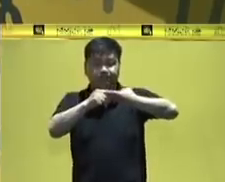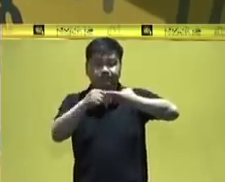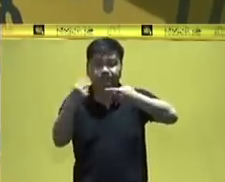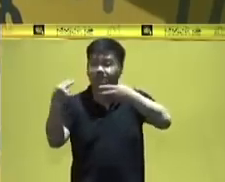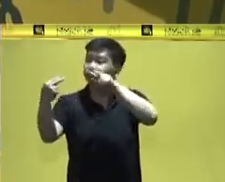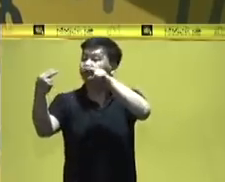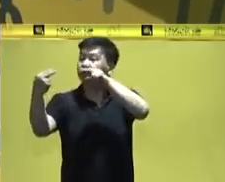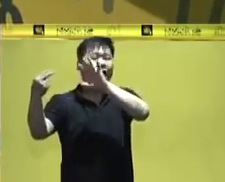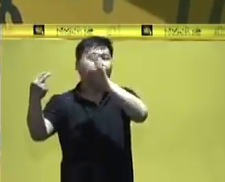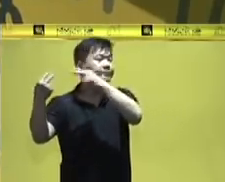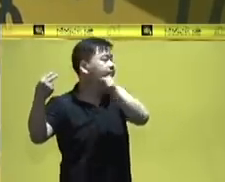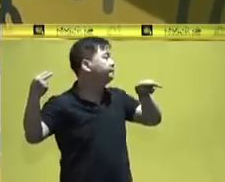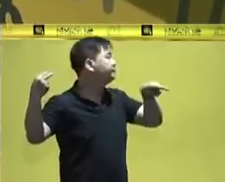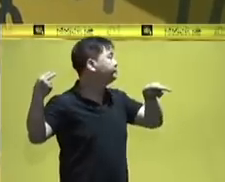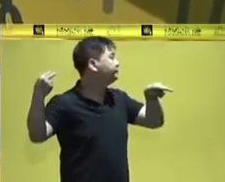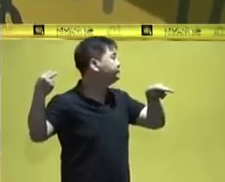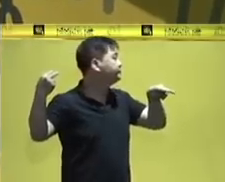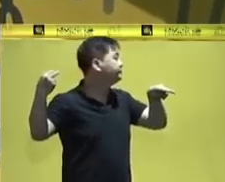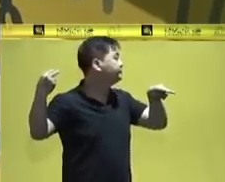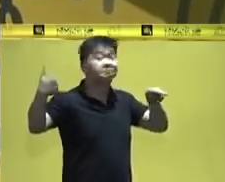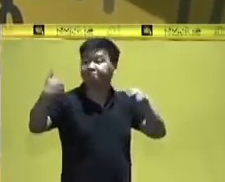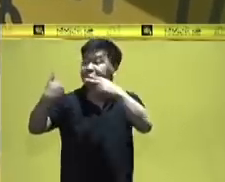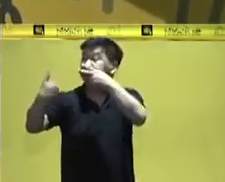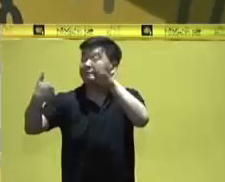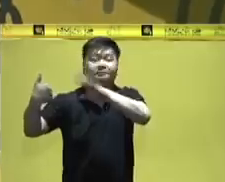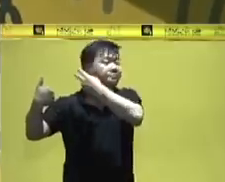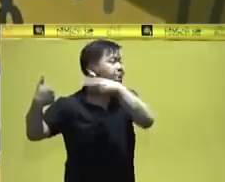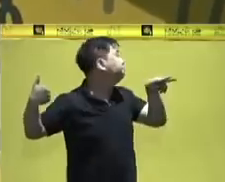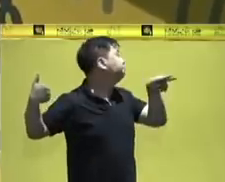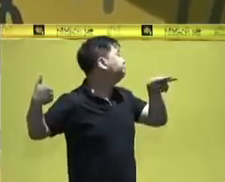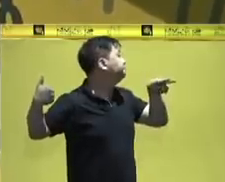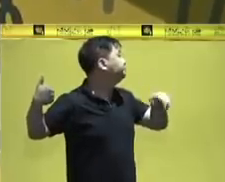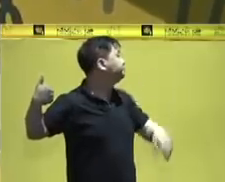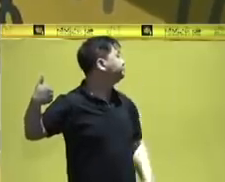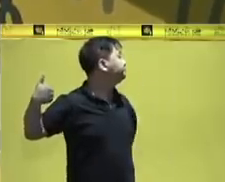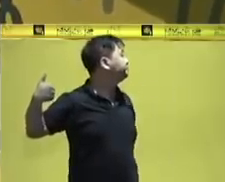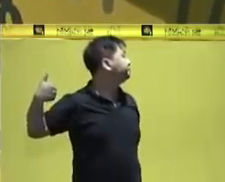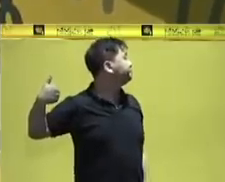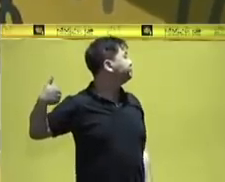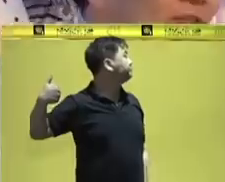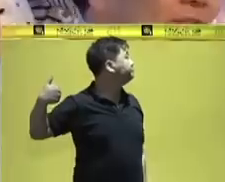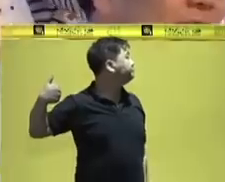눈을 마주치지 않는다. 네. 절대 눈을 마주치지 않는다.